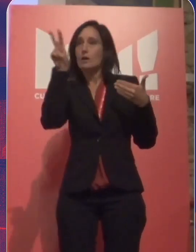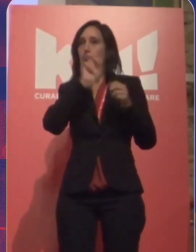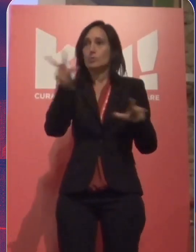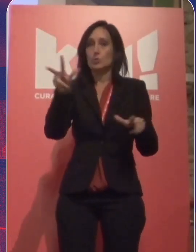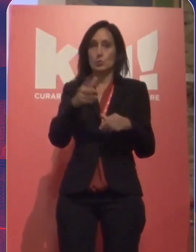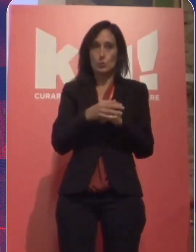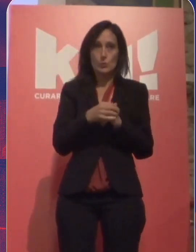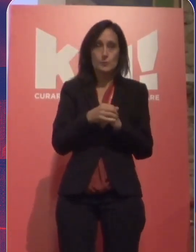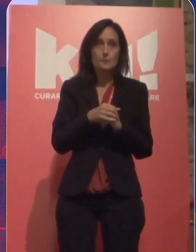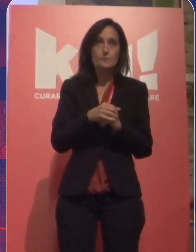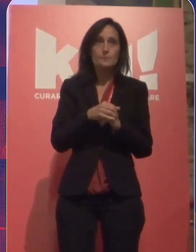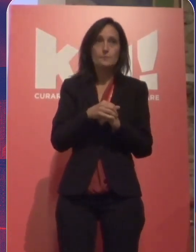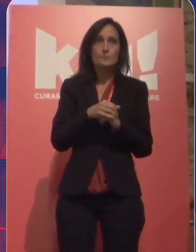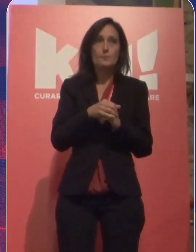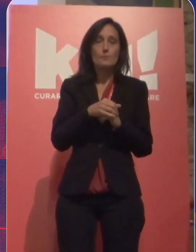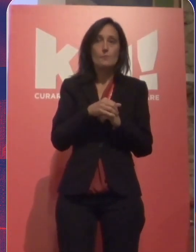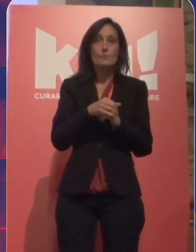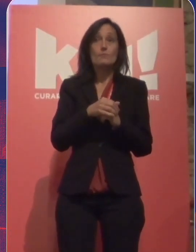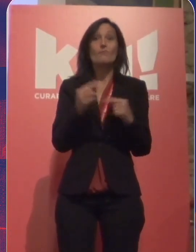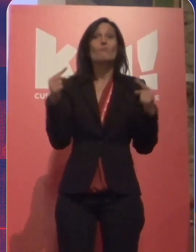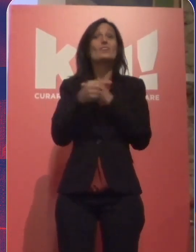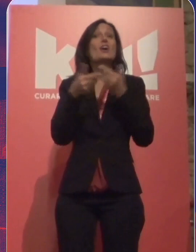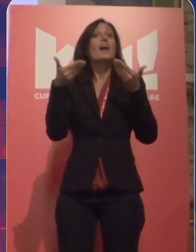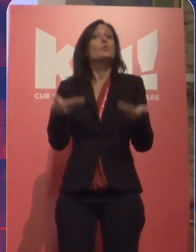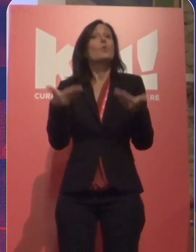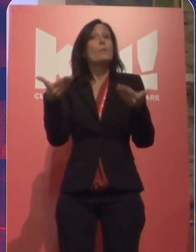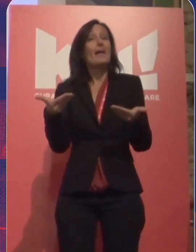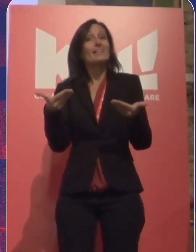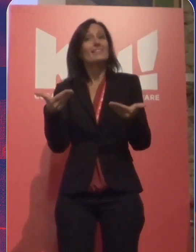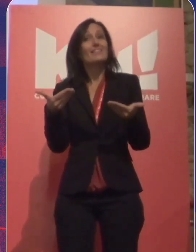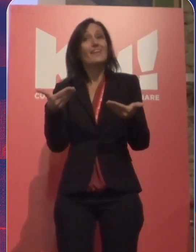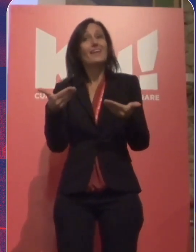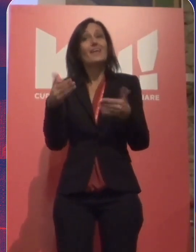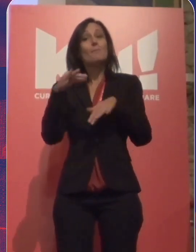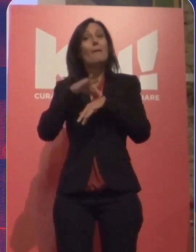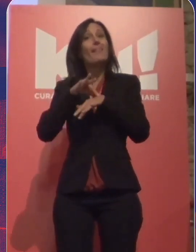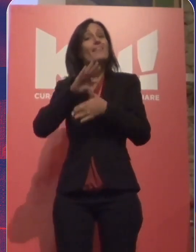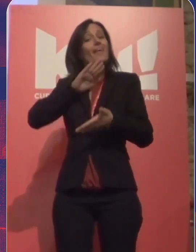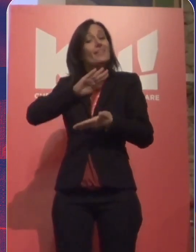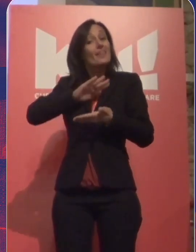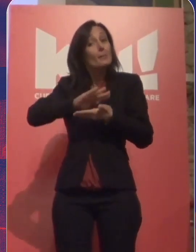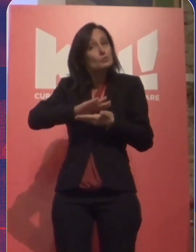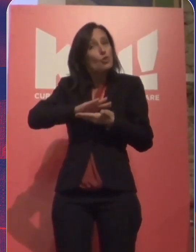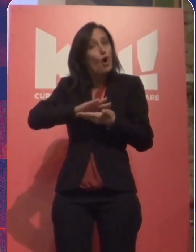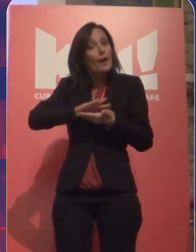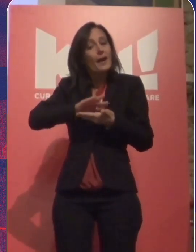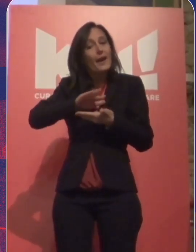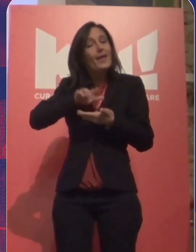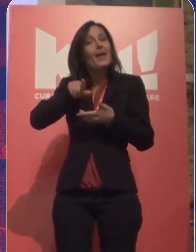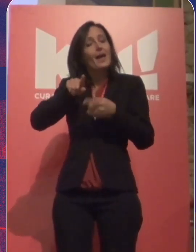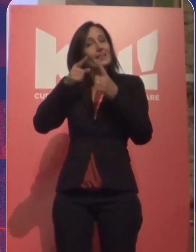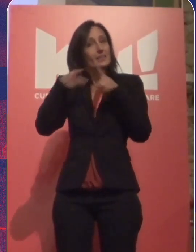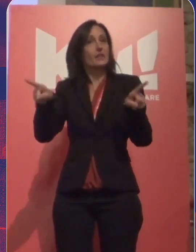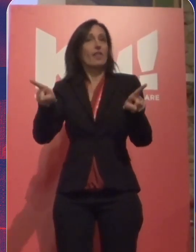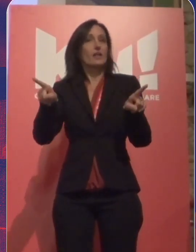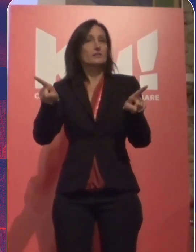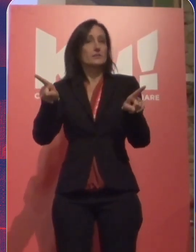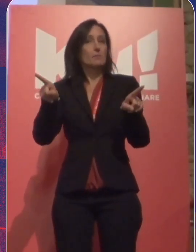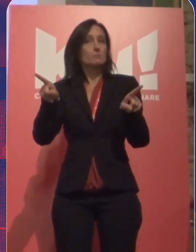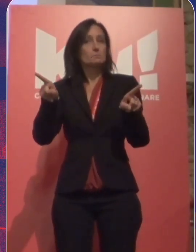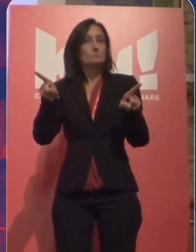oggi è una depressione diversa per certi versi perché l'oggetto